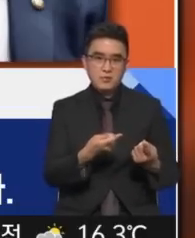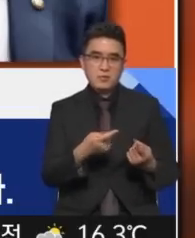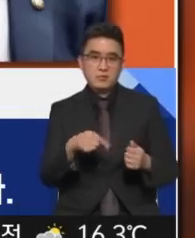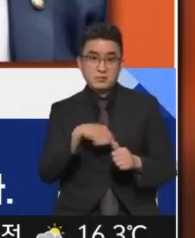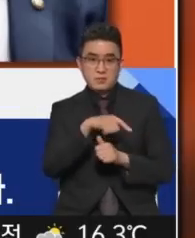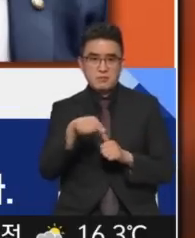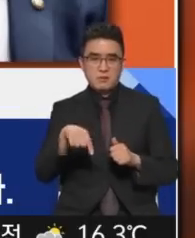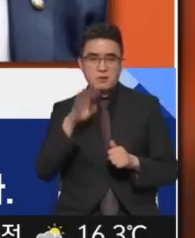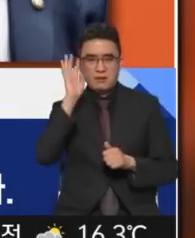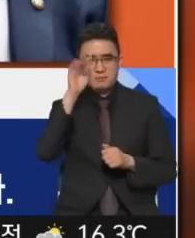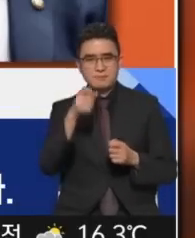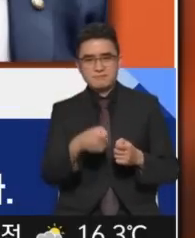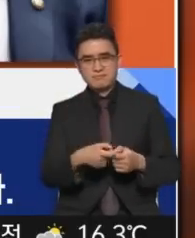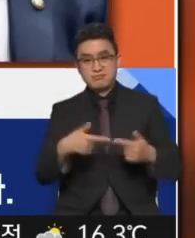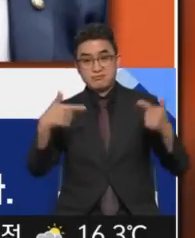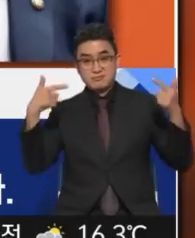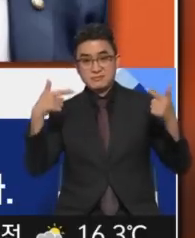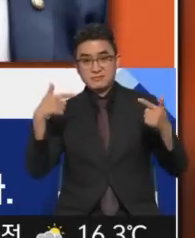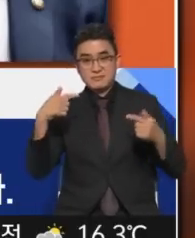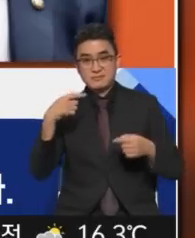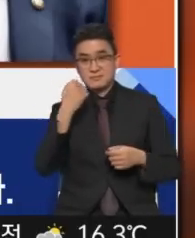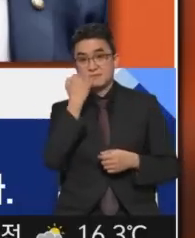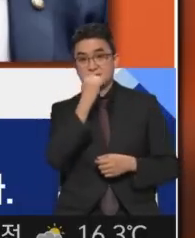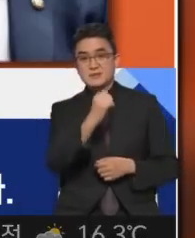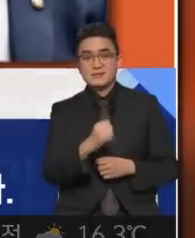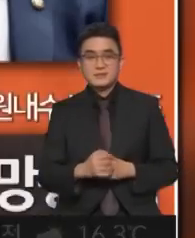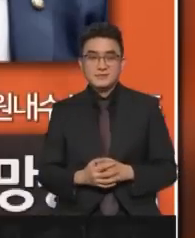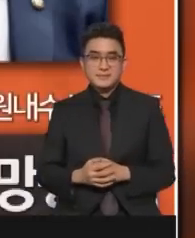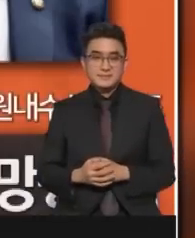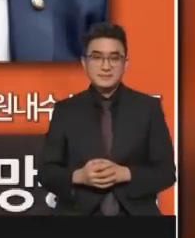상황이 더 크게 확산될 가능성이 높다고 생각합니다.